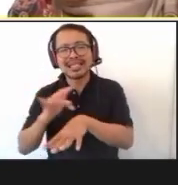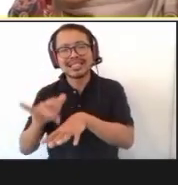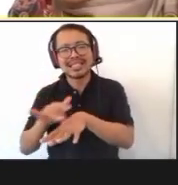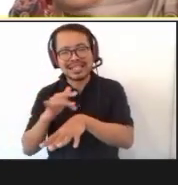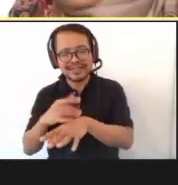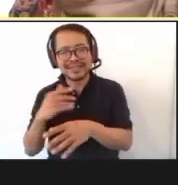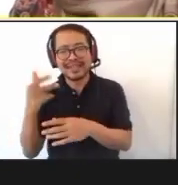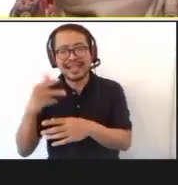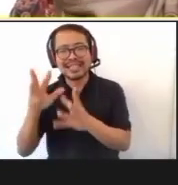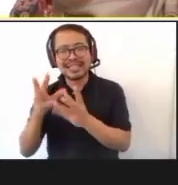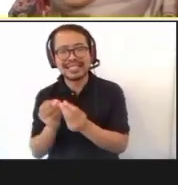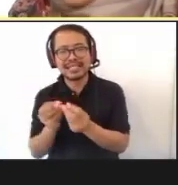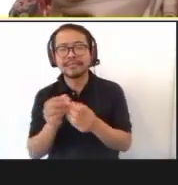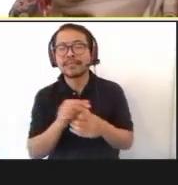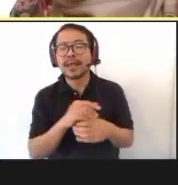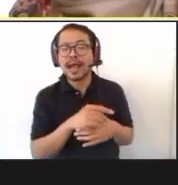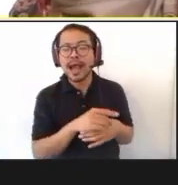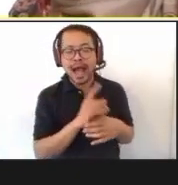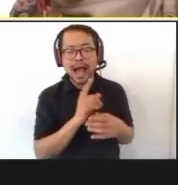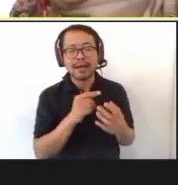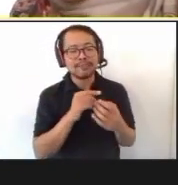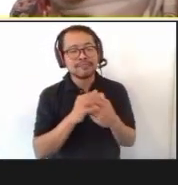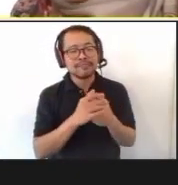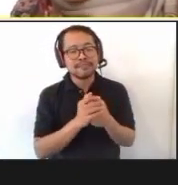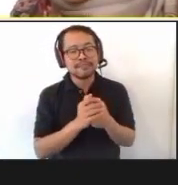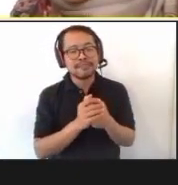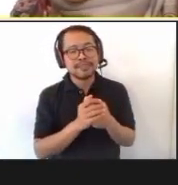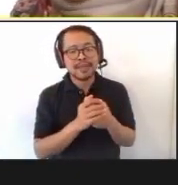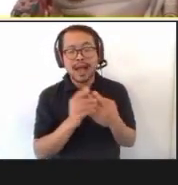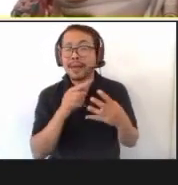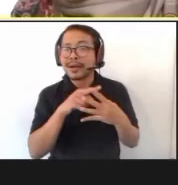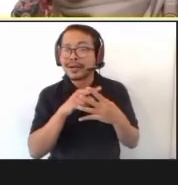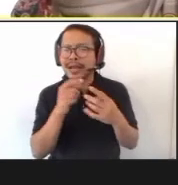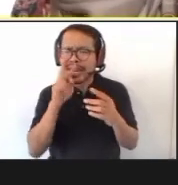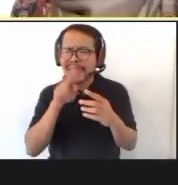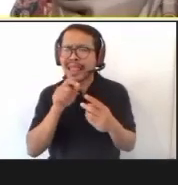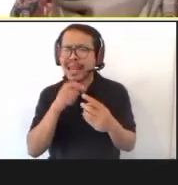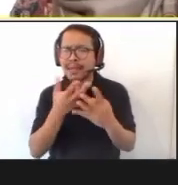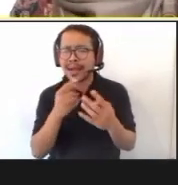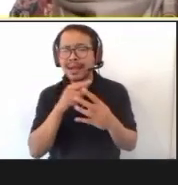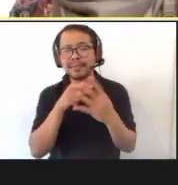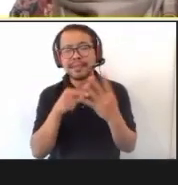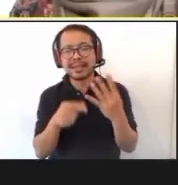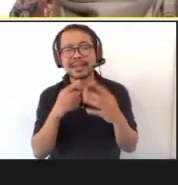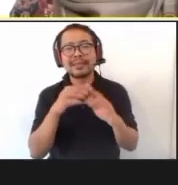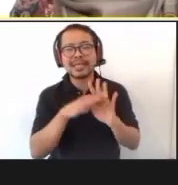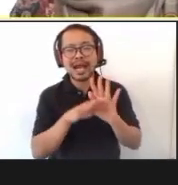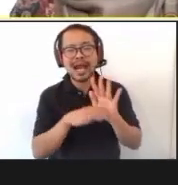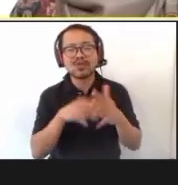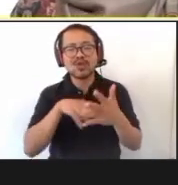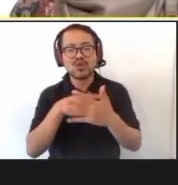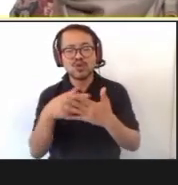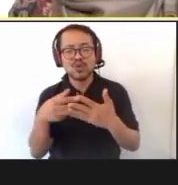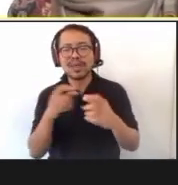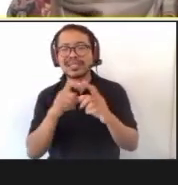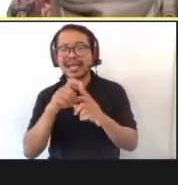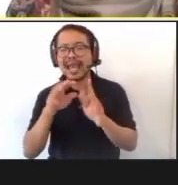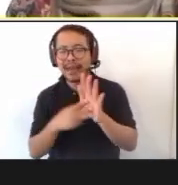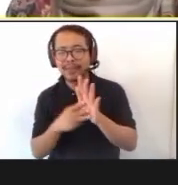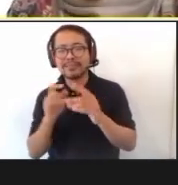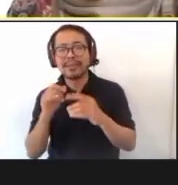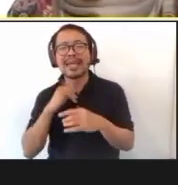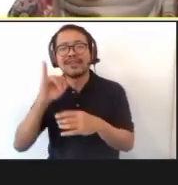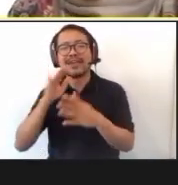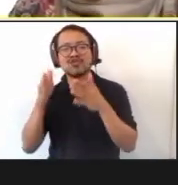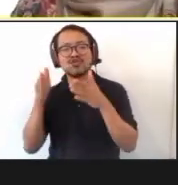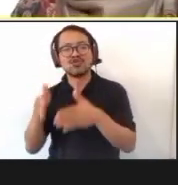4 aspek, minimal ya 4 aspek dari segi kebijakan, kurikulum, SDM, dan infrastrukturnya. Lalu